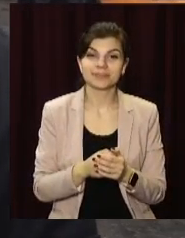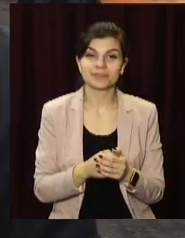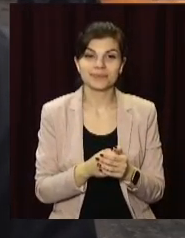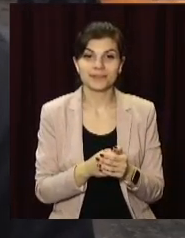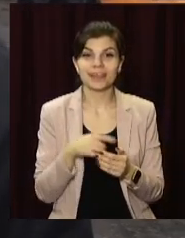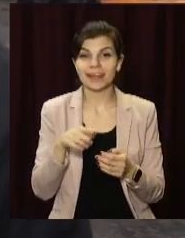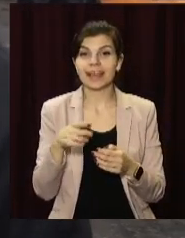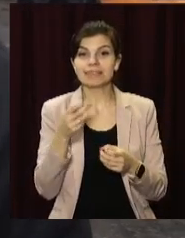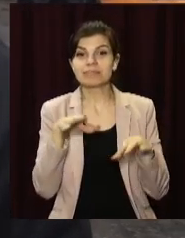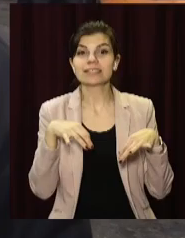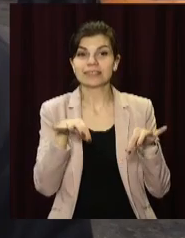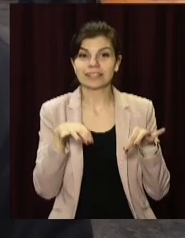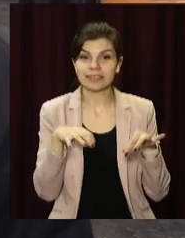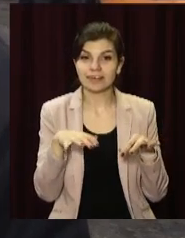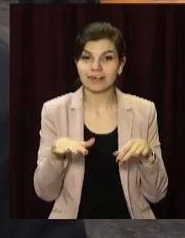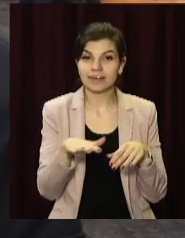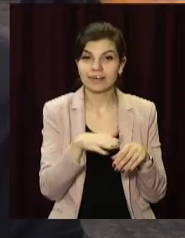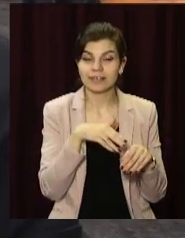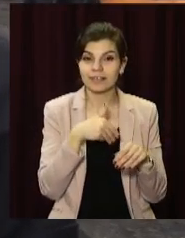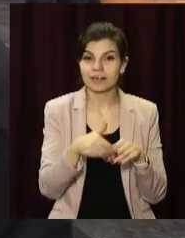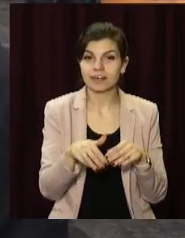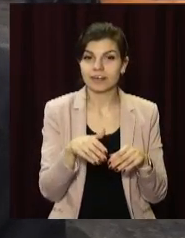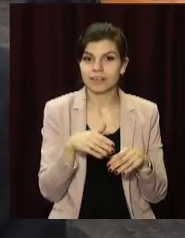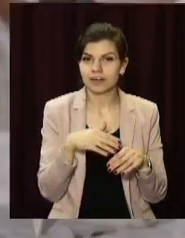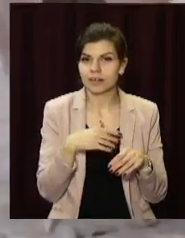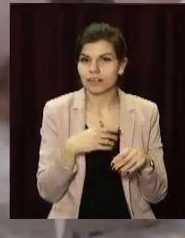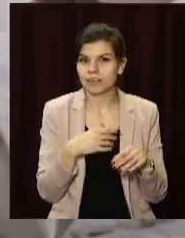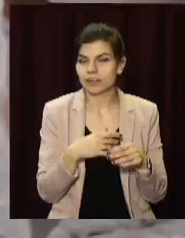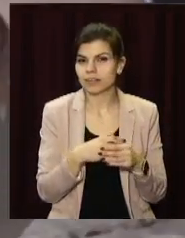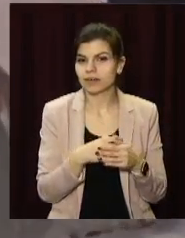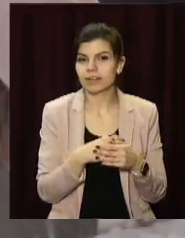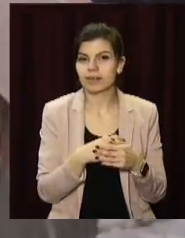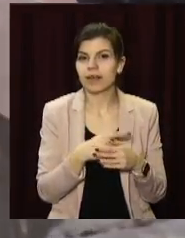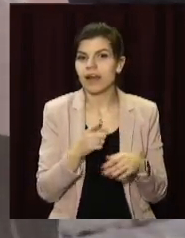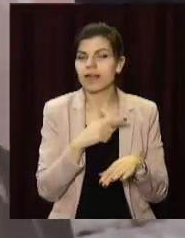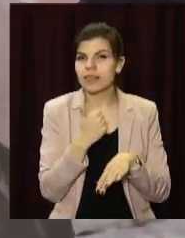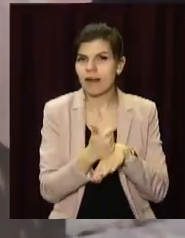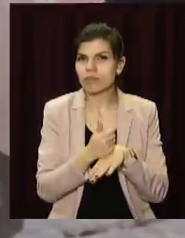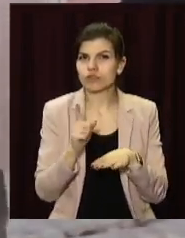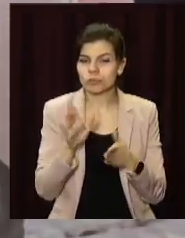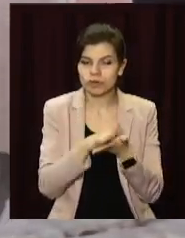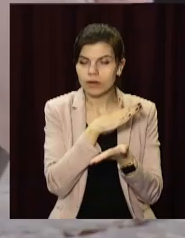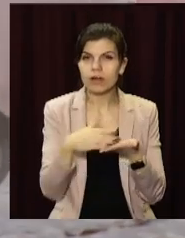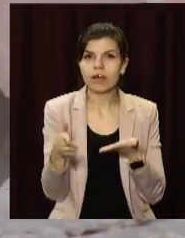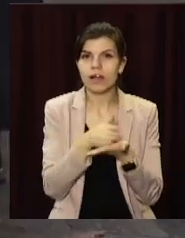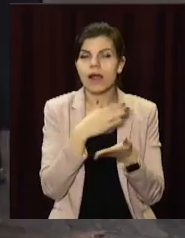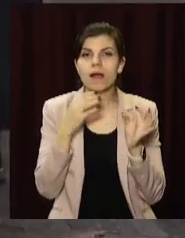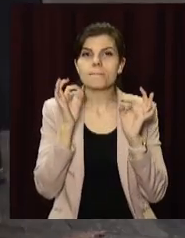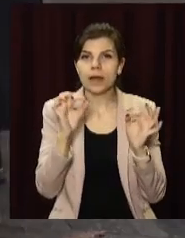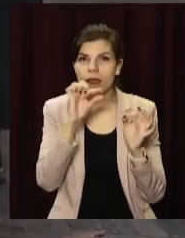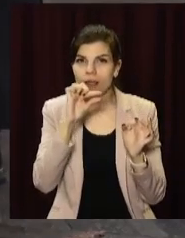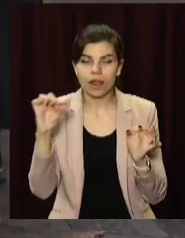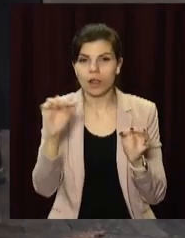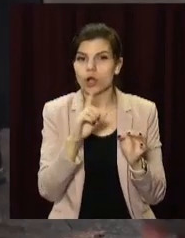Млинців приблизно десь 880. Головне – рівномірно розподілити начинку, щоб жоден